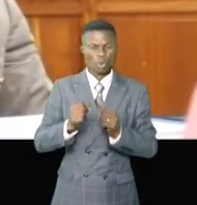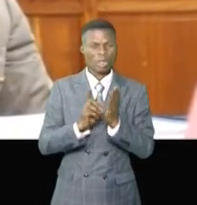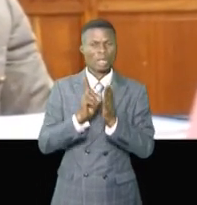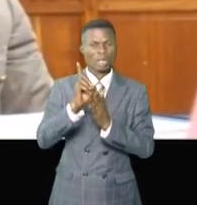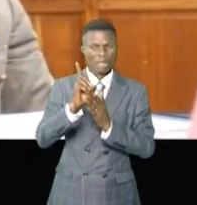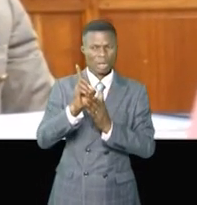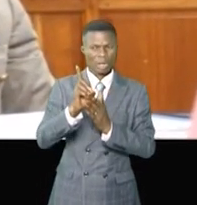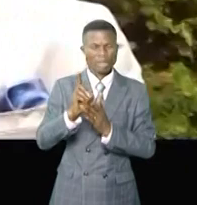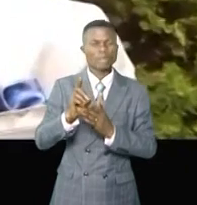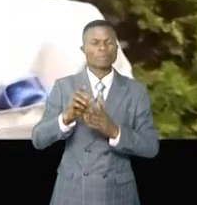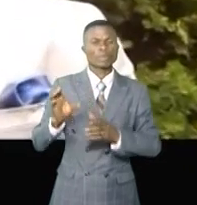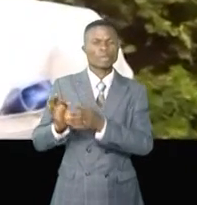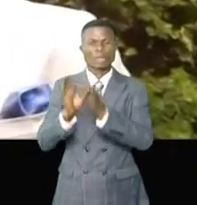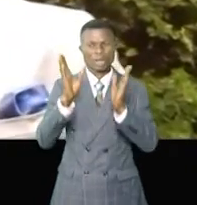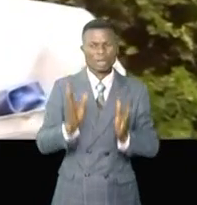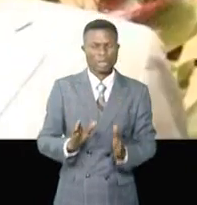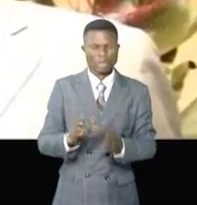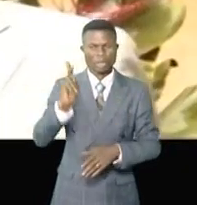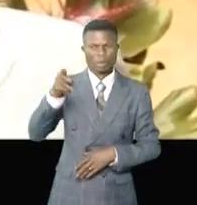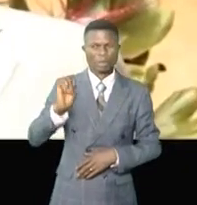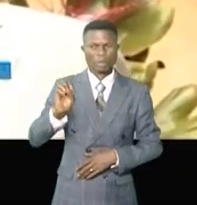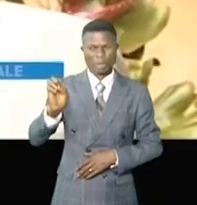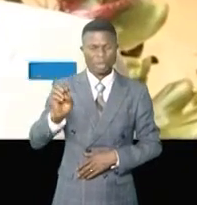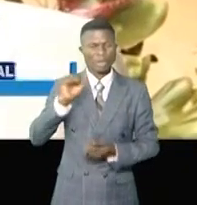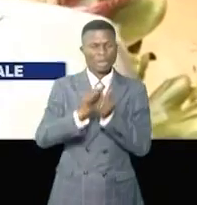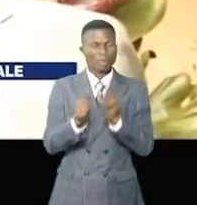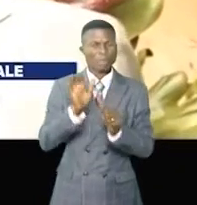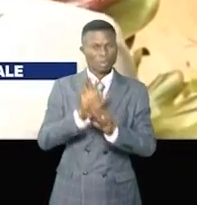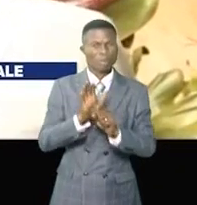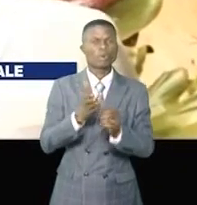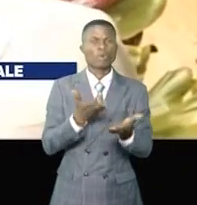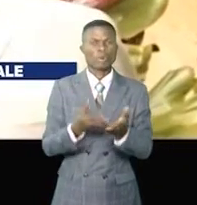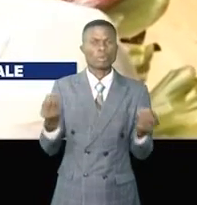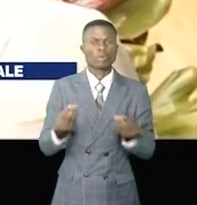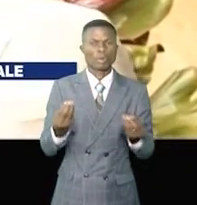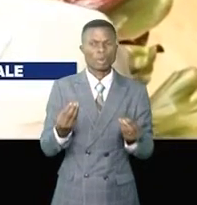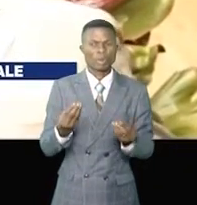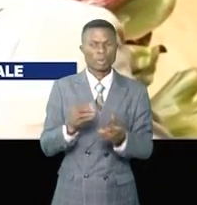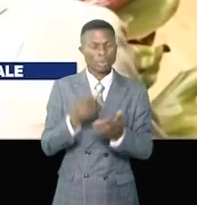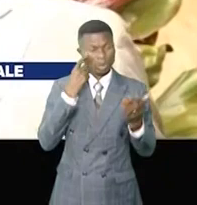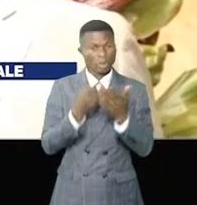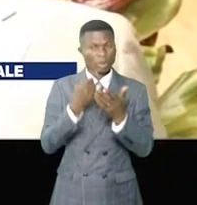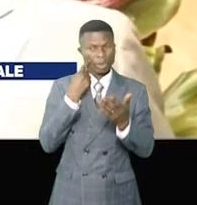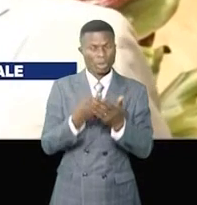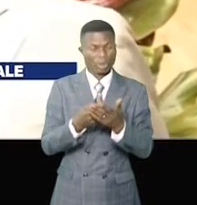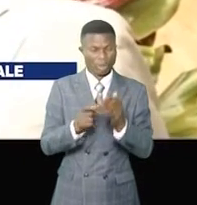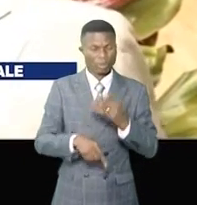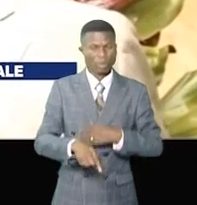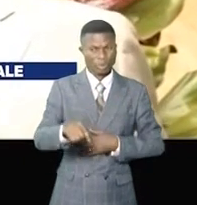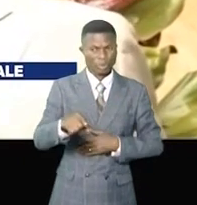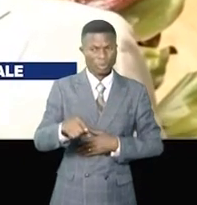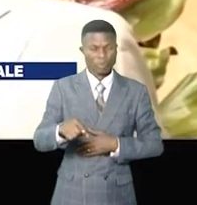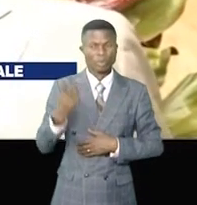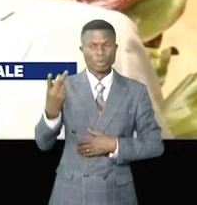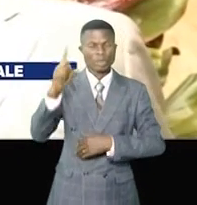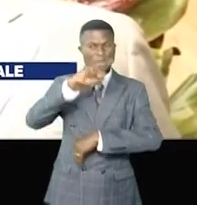développement, a signifié les coordonnateurs du PDU. Les défis sont énormes parce que quand on va constater tout à l'heure là, sur les deux